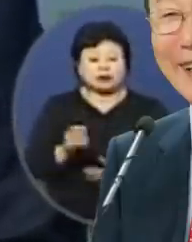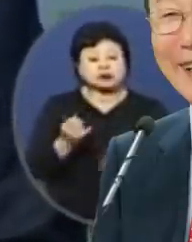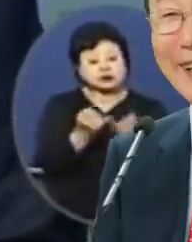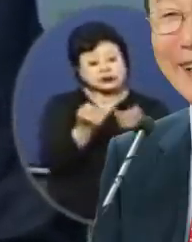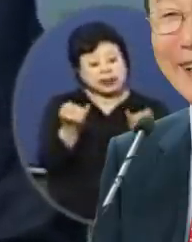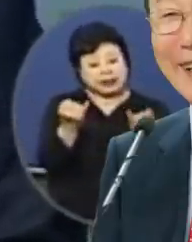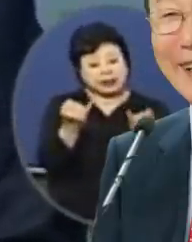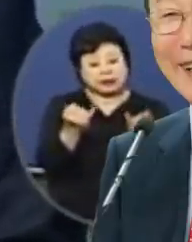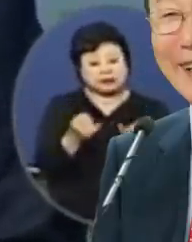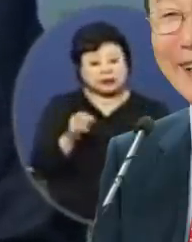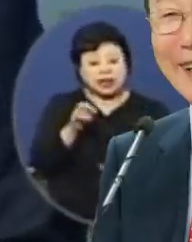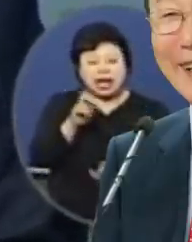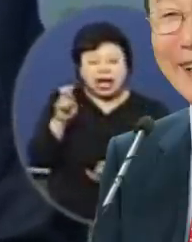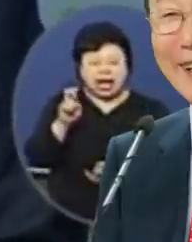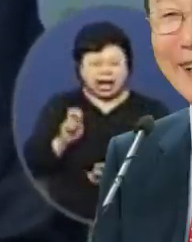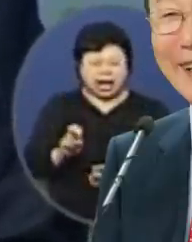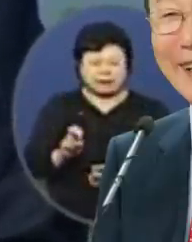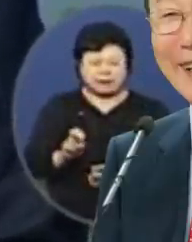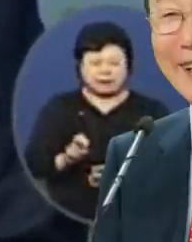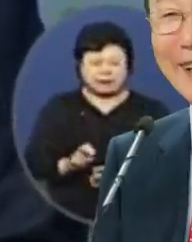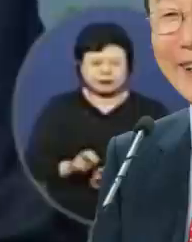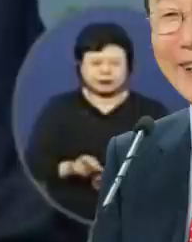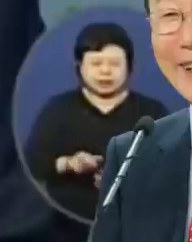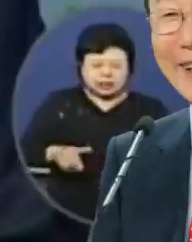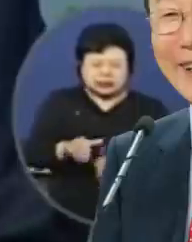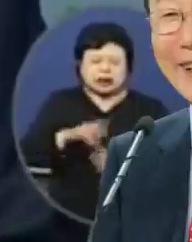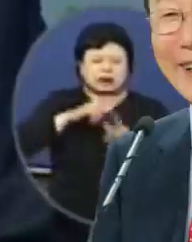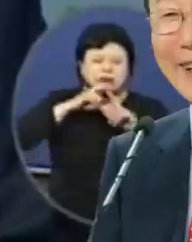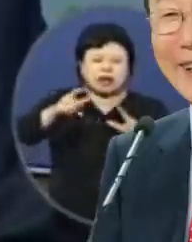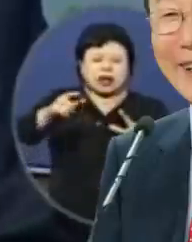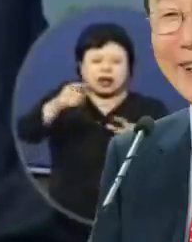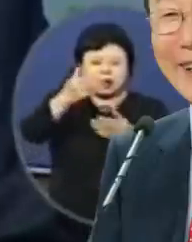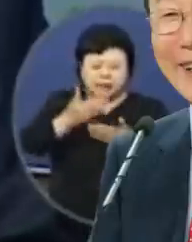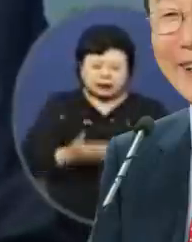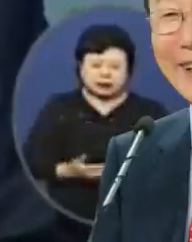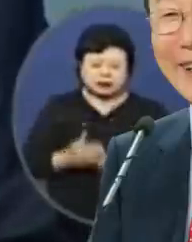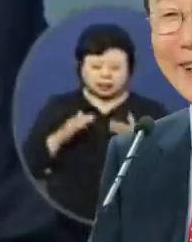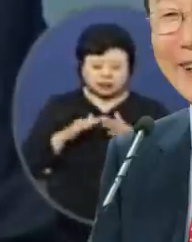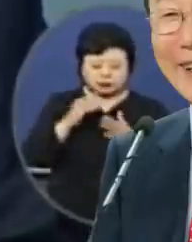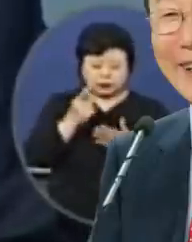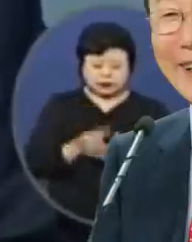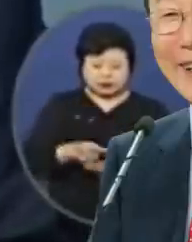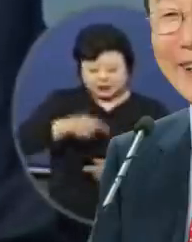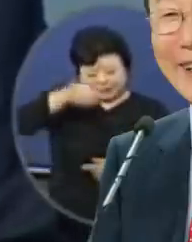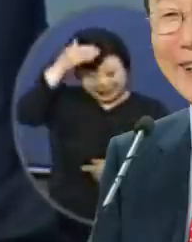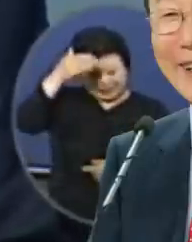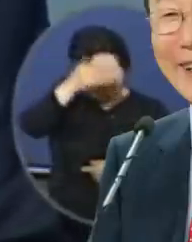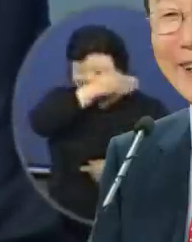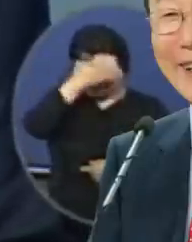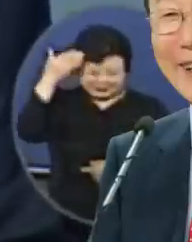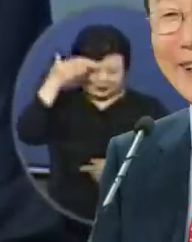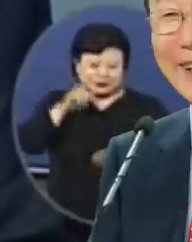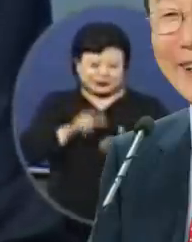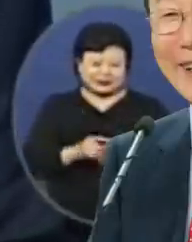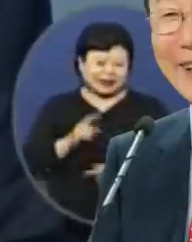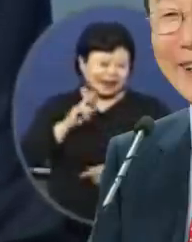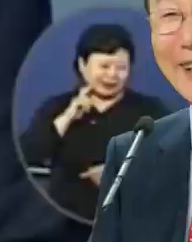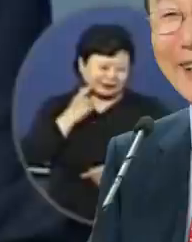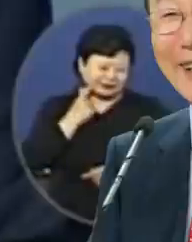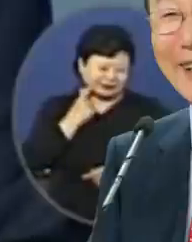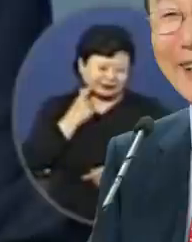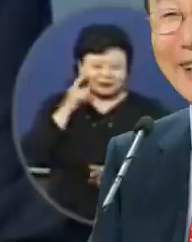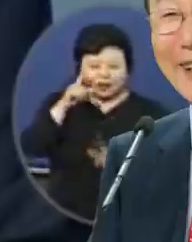분이 암에 걸려서 사형 선고를 받았는데 집에 돌아와서 자기의 옛날에 아주 젊었을 때 아름다운